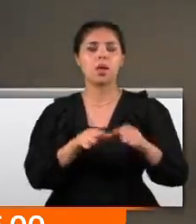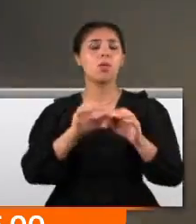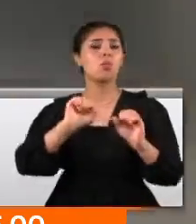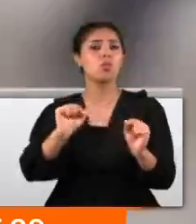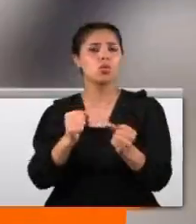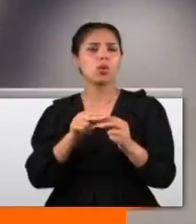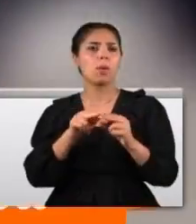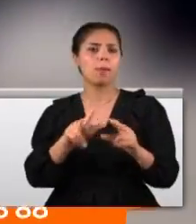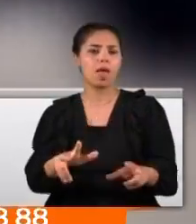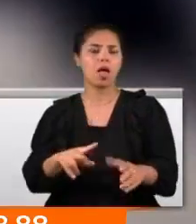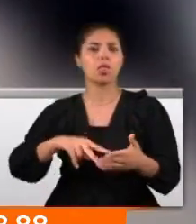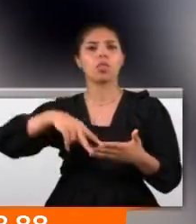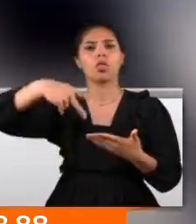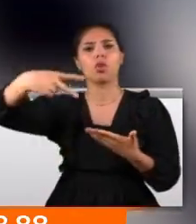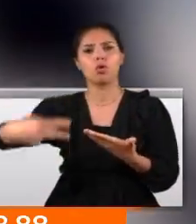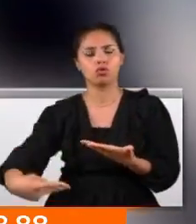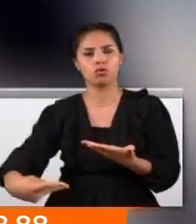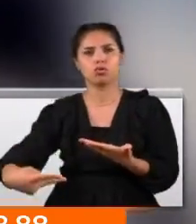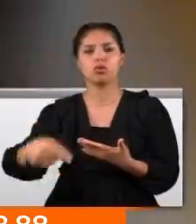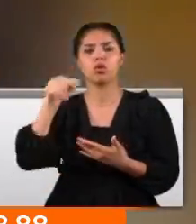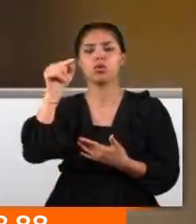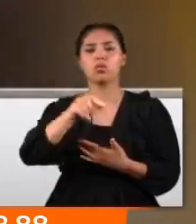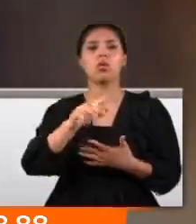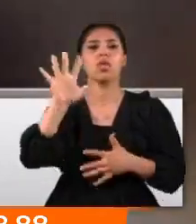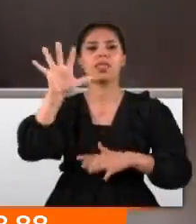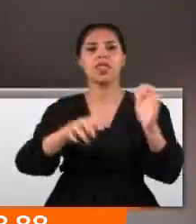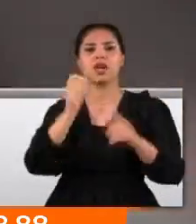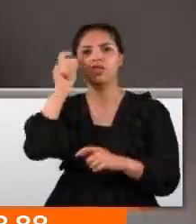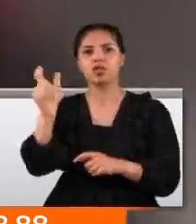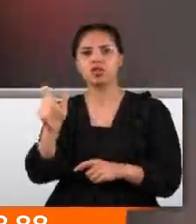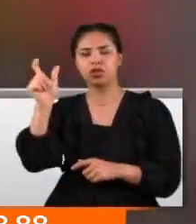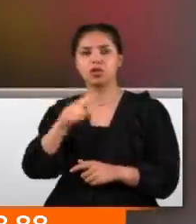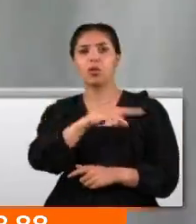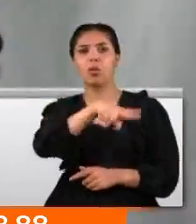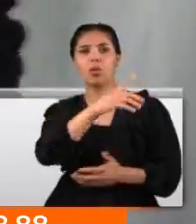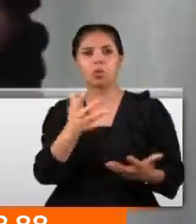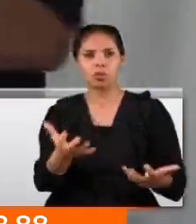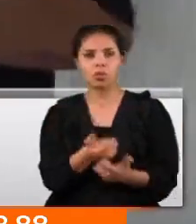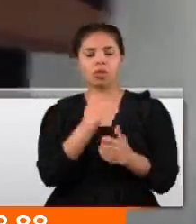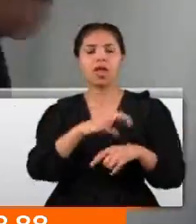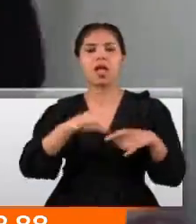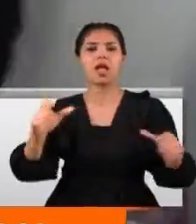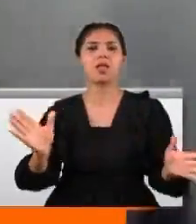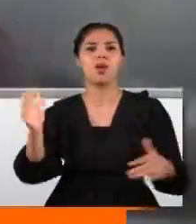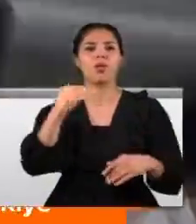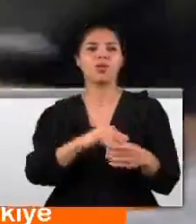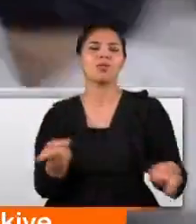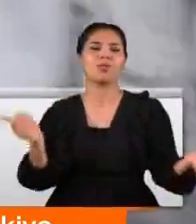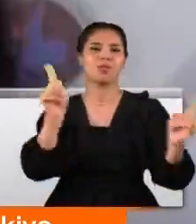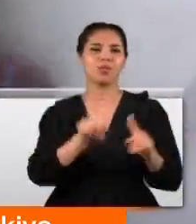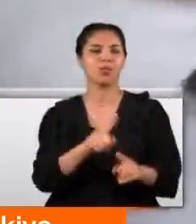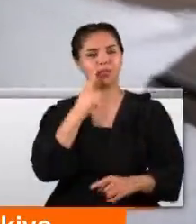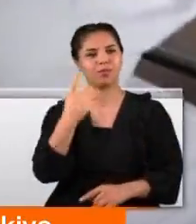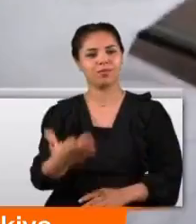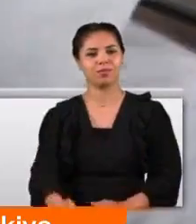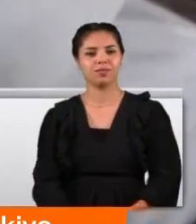metrelerce yükseklikten düşmüşlerdi. Kendilerini kurtaran dağcılarla hastane odasında buluştular. Bacım geçmiş olsun. Allah şifa versin.